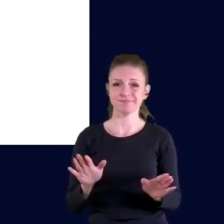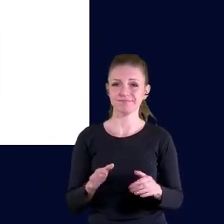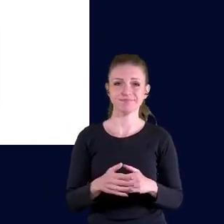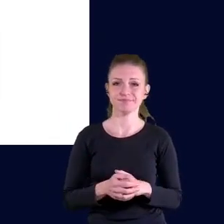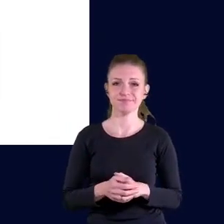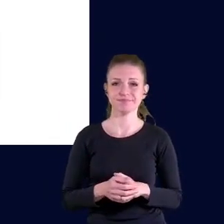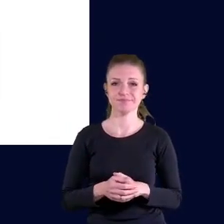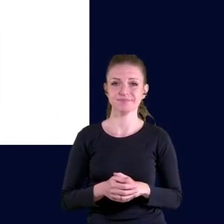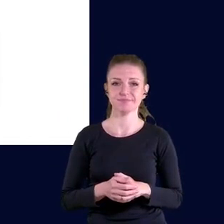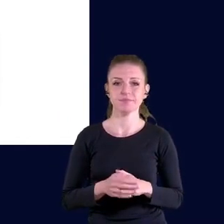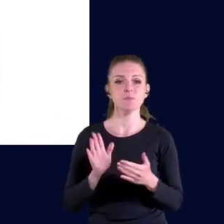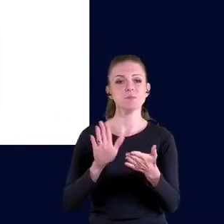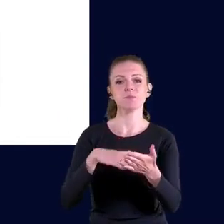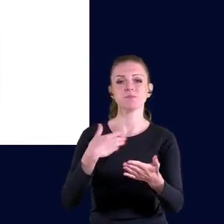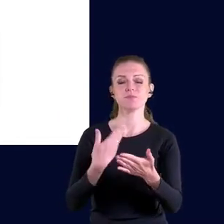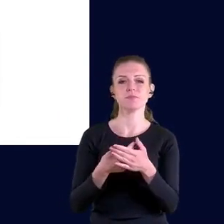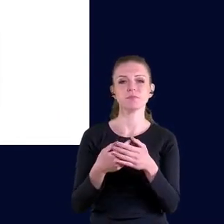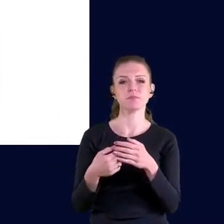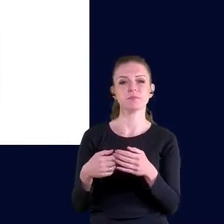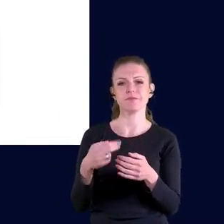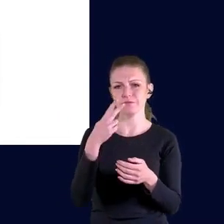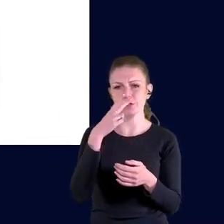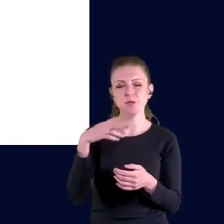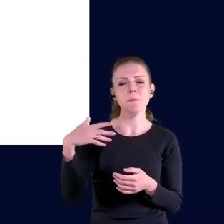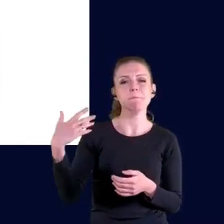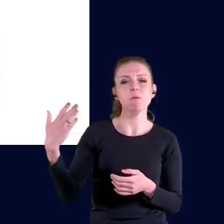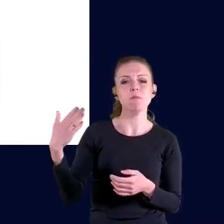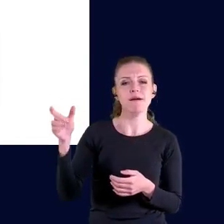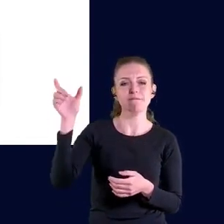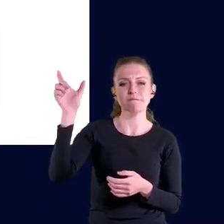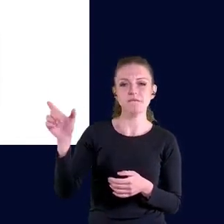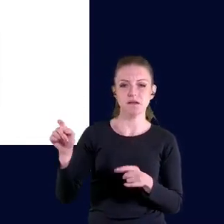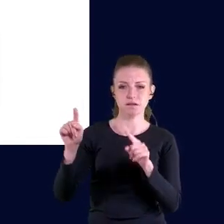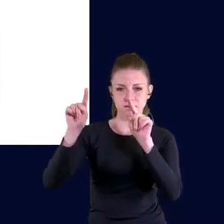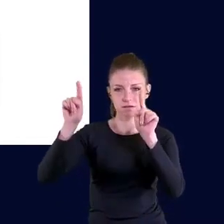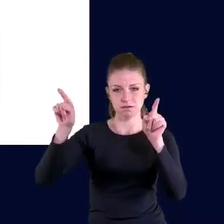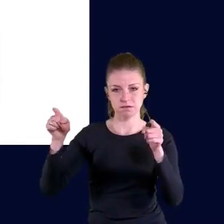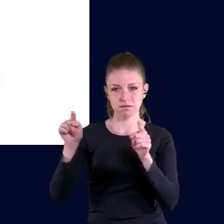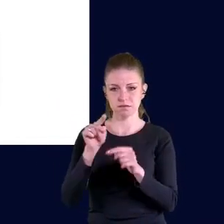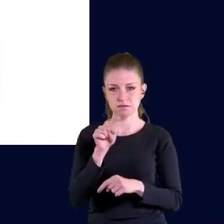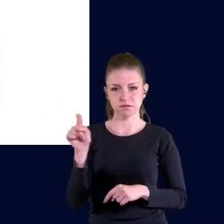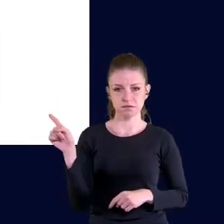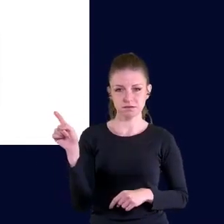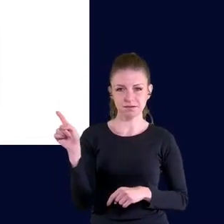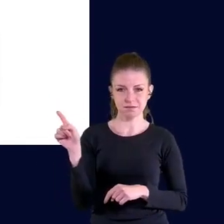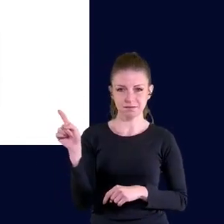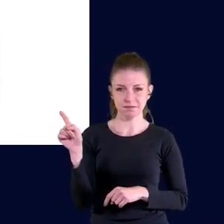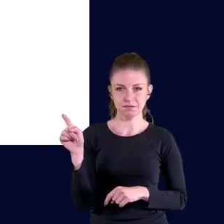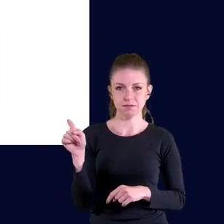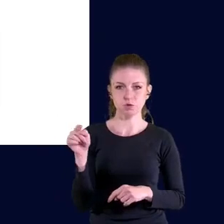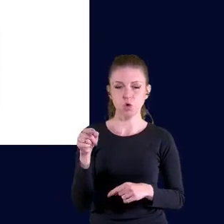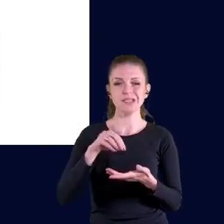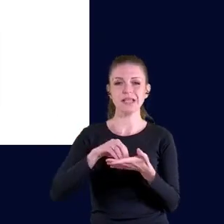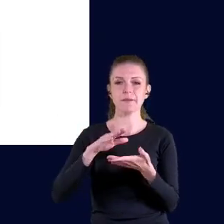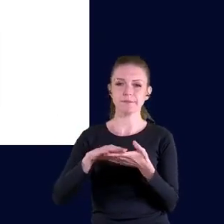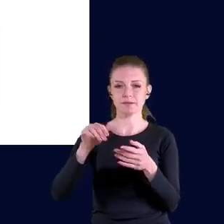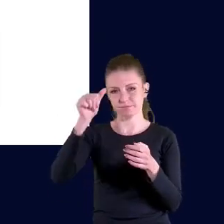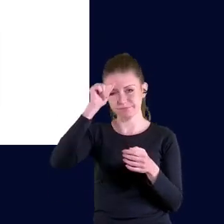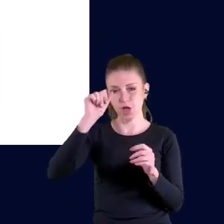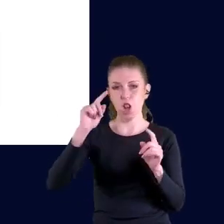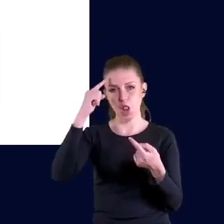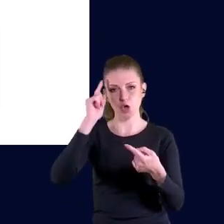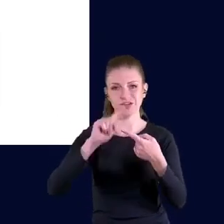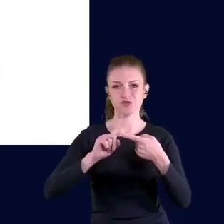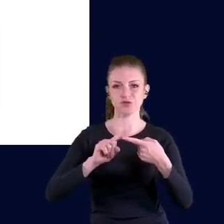przykładowo mają państwu po prawej stronie zapis logiczne który był odczytywany